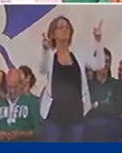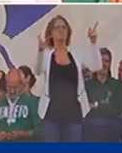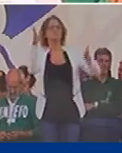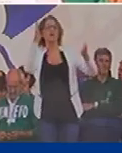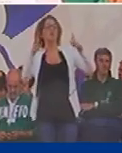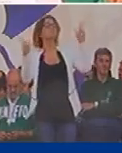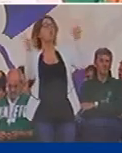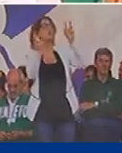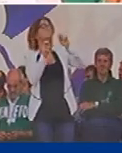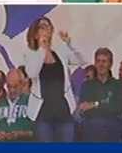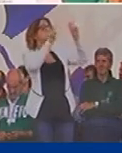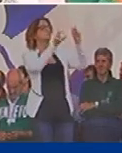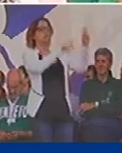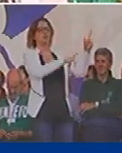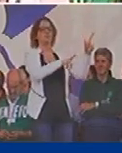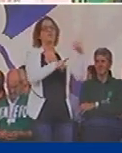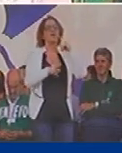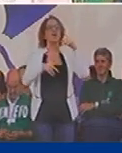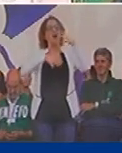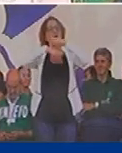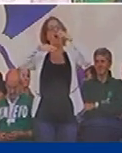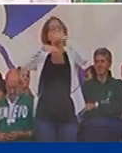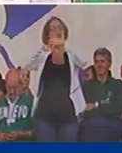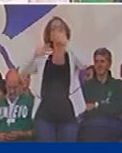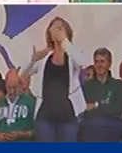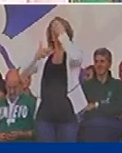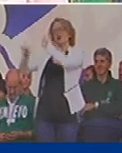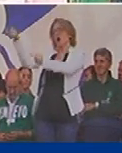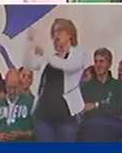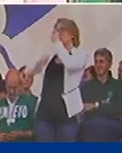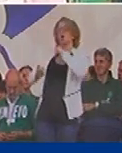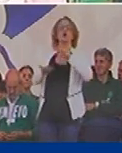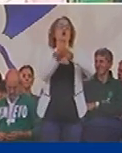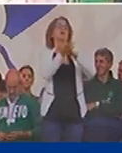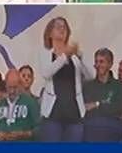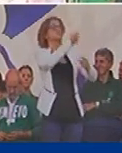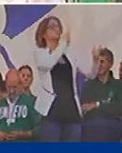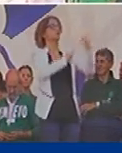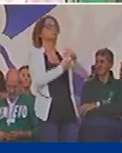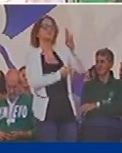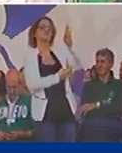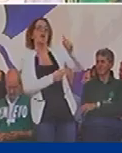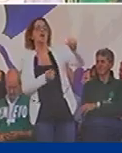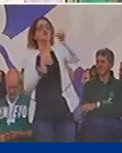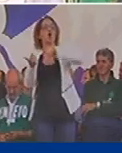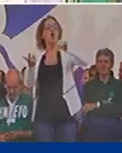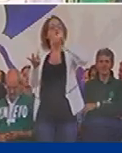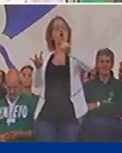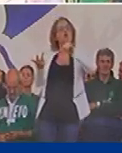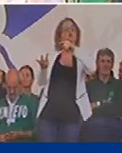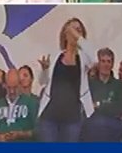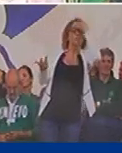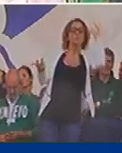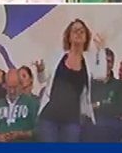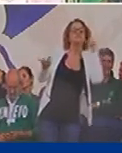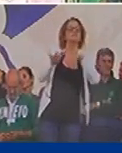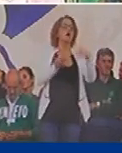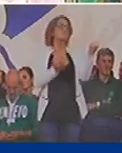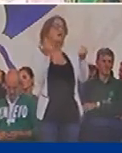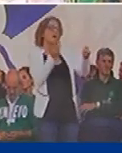televisivi le arance del Marocco, il riso della Birmania, l'olio della Tunisia, le auto